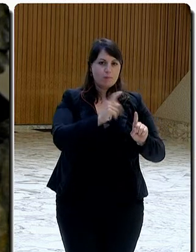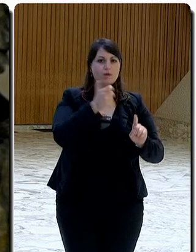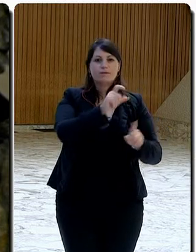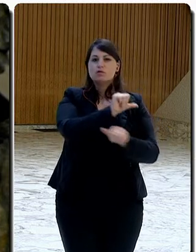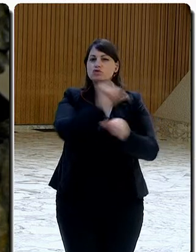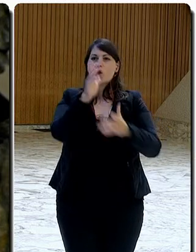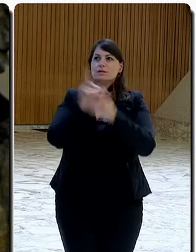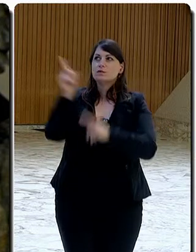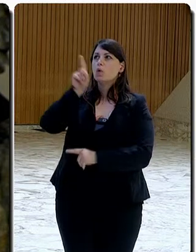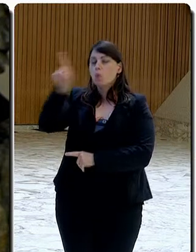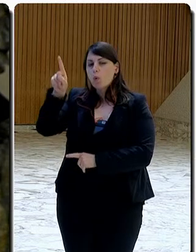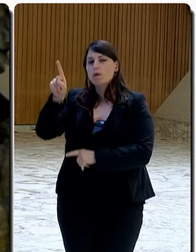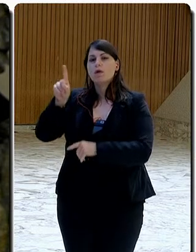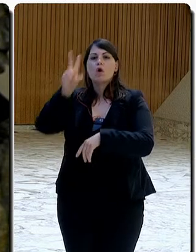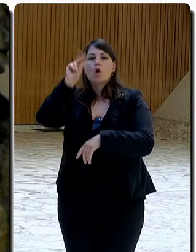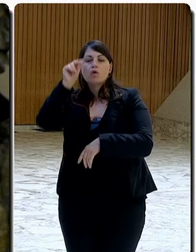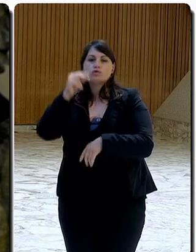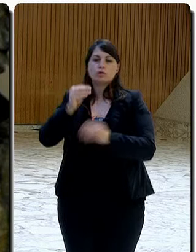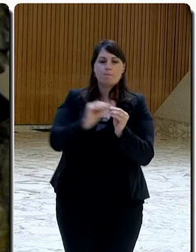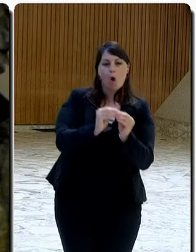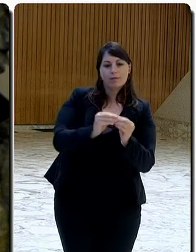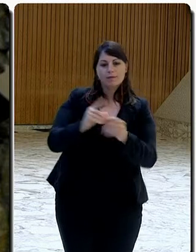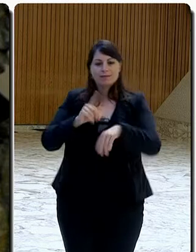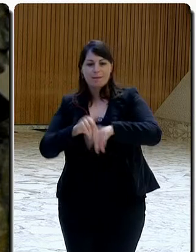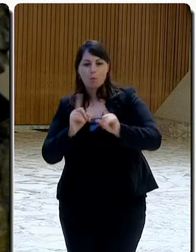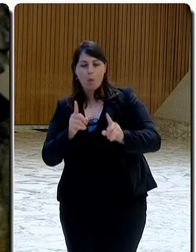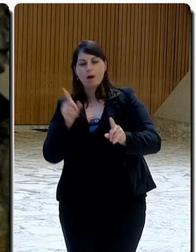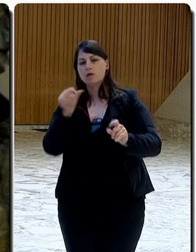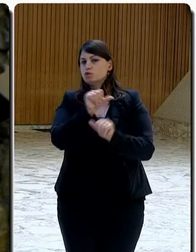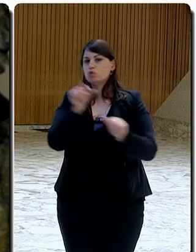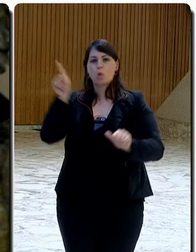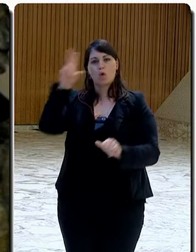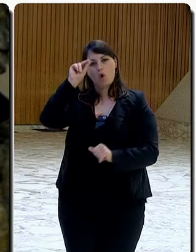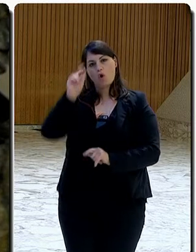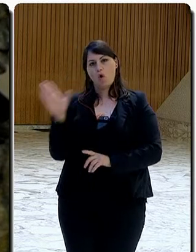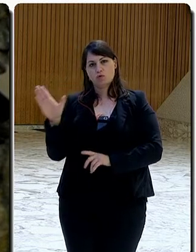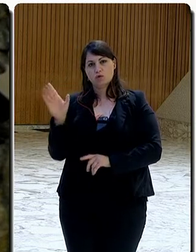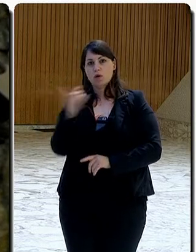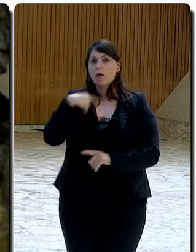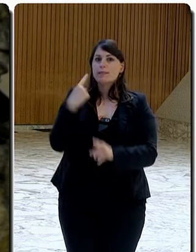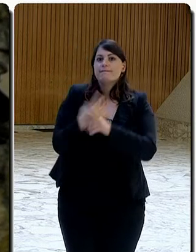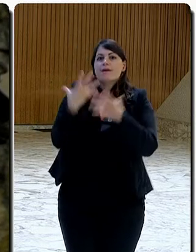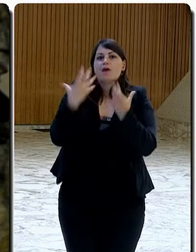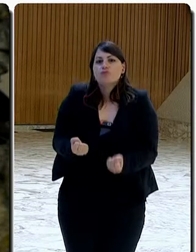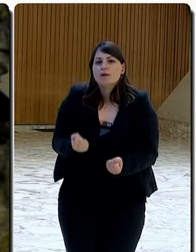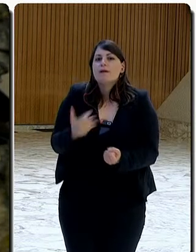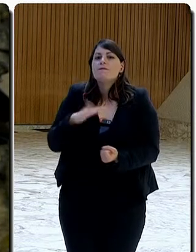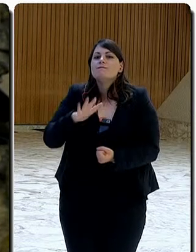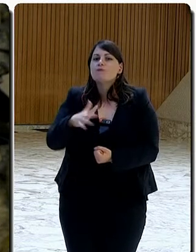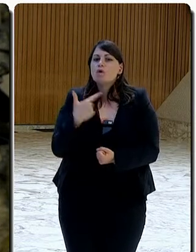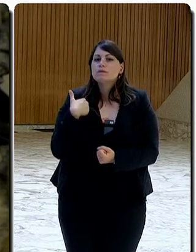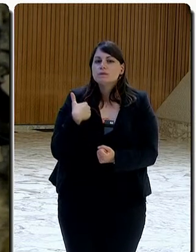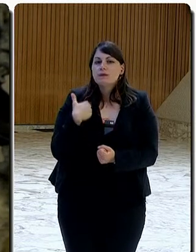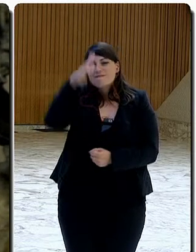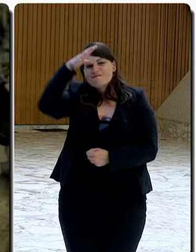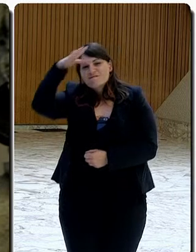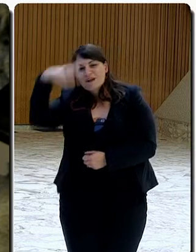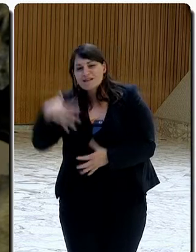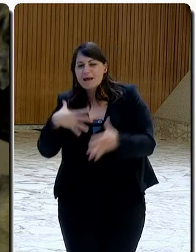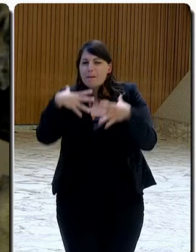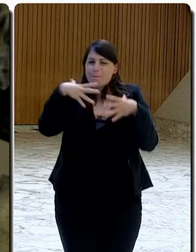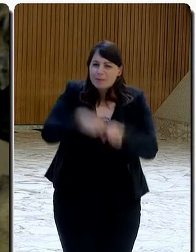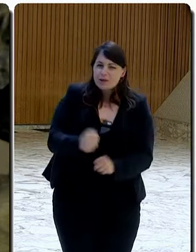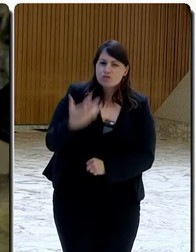i tempi e dobbiamo accettare il fatto che magari potremmo non vedere i frutti del nostro